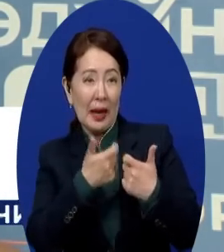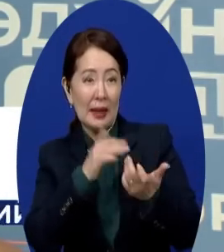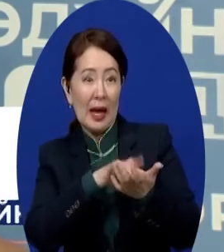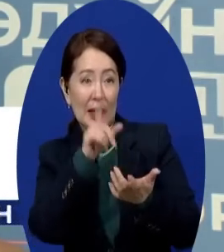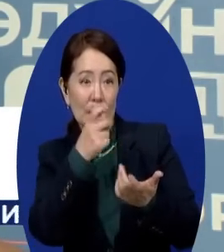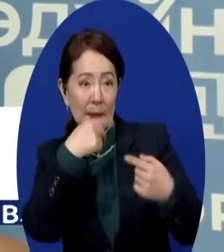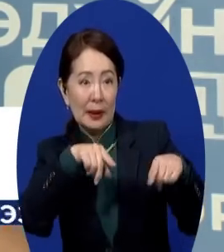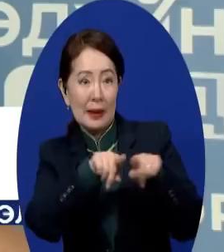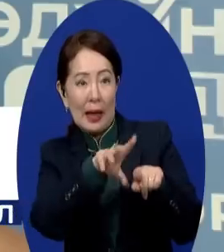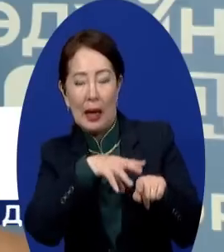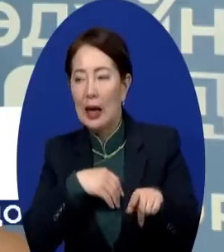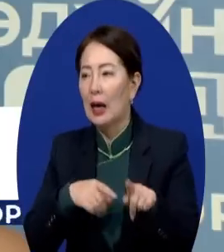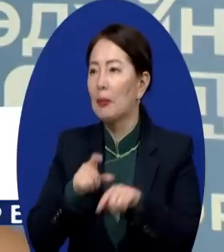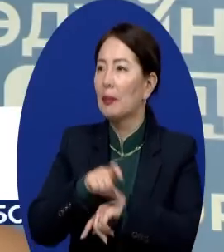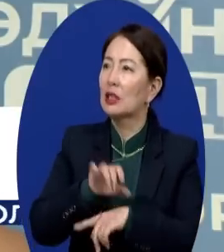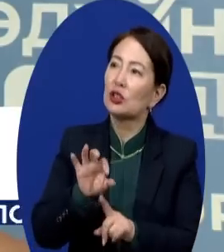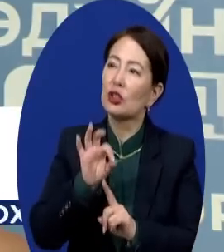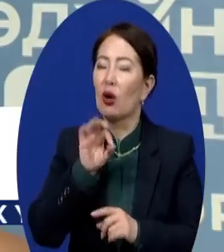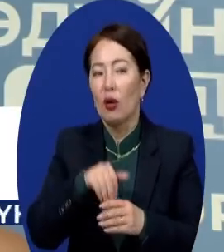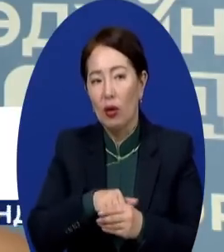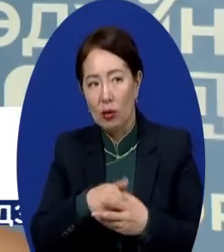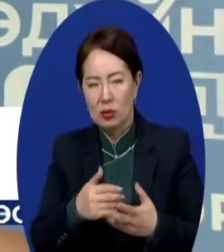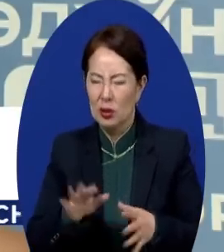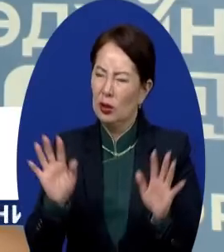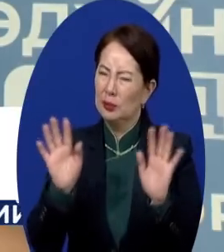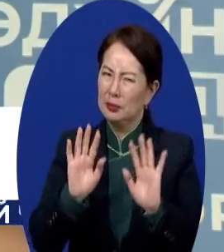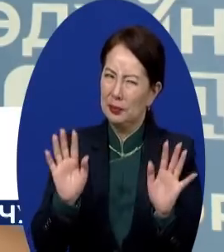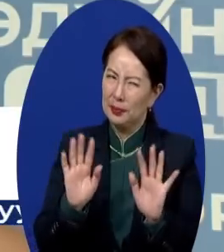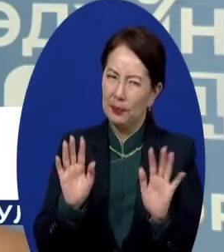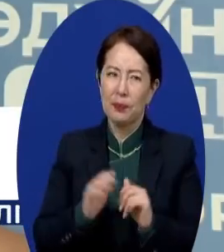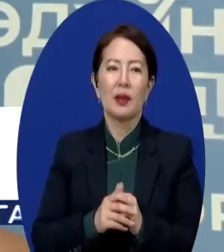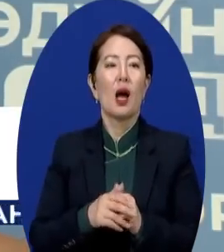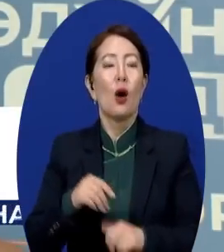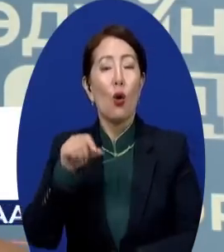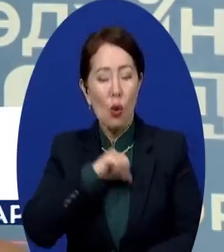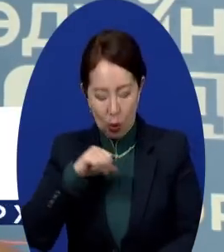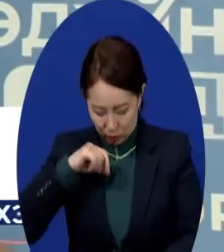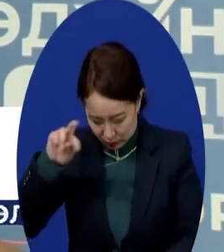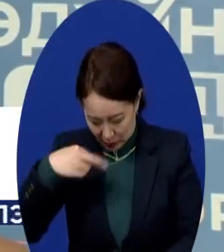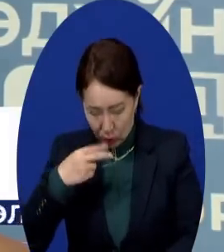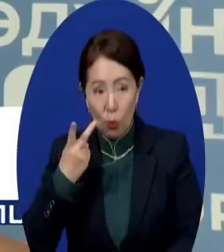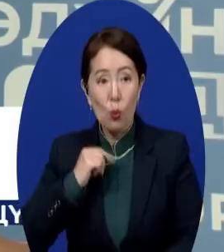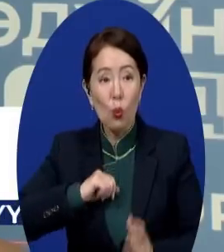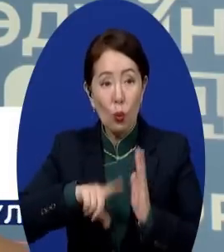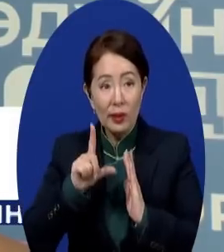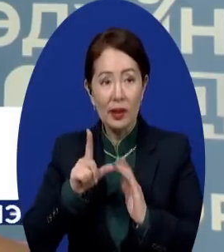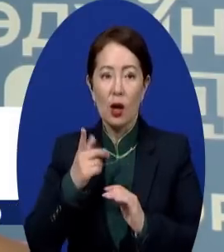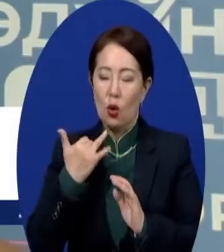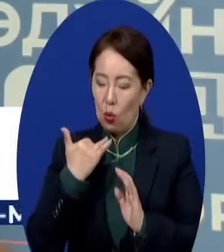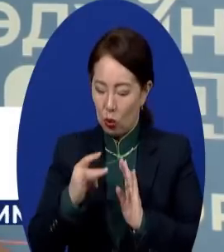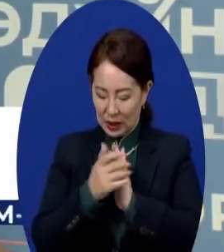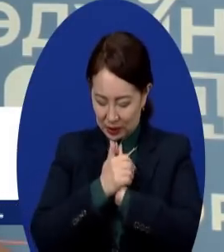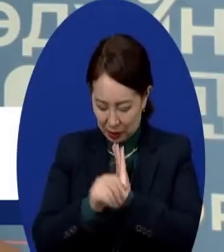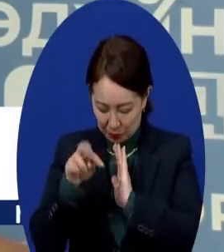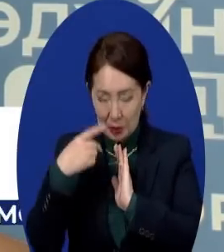хүнийг дагаад ямар нэгэн мэрэгчлээ бүс сонголсон. Үүрэг одоо бас үнэлж өөрийнхөө ур чадвараа мэдэж, за нөгөө талдаа бол